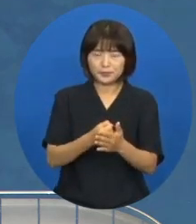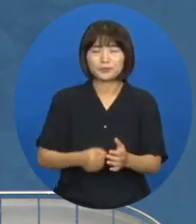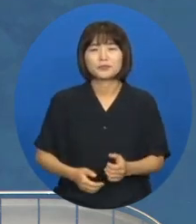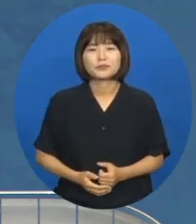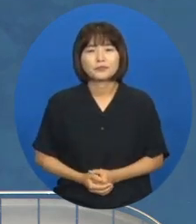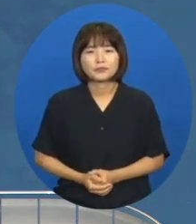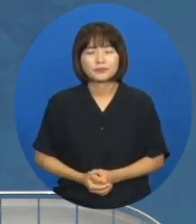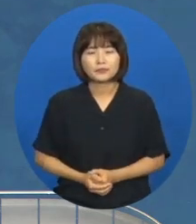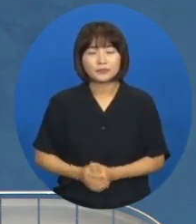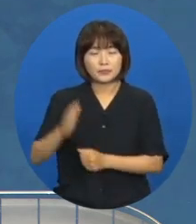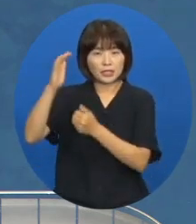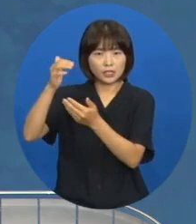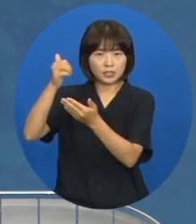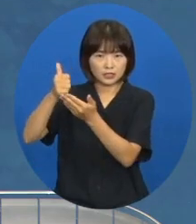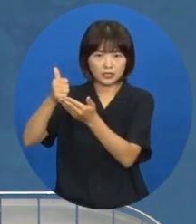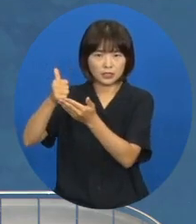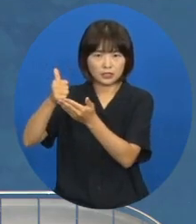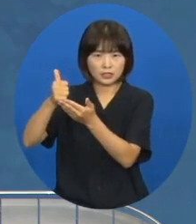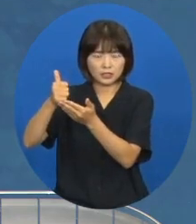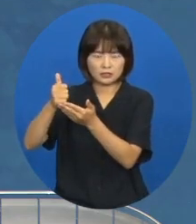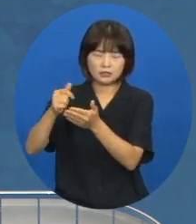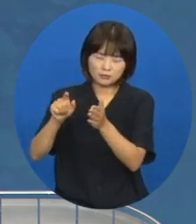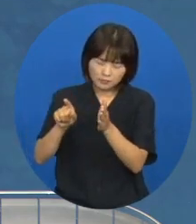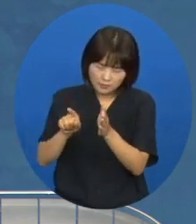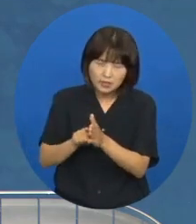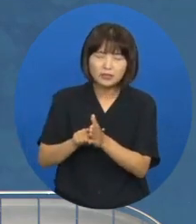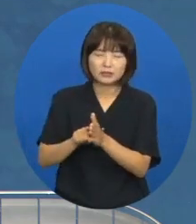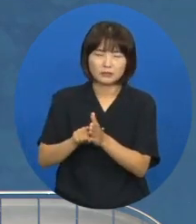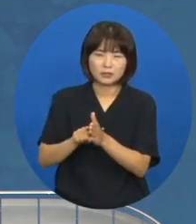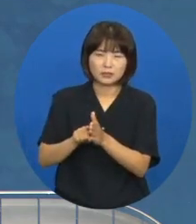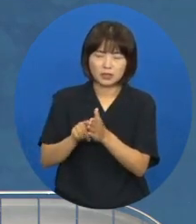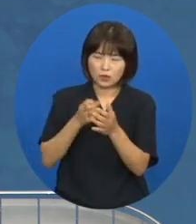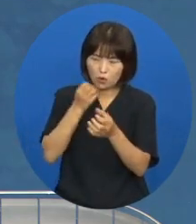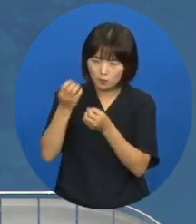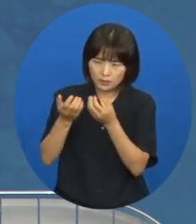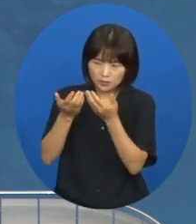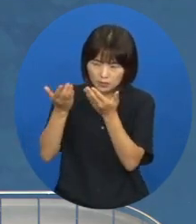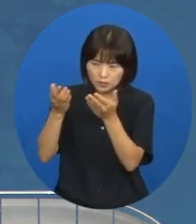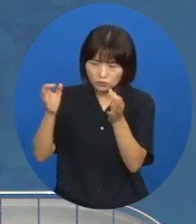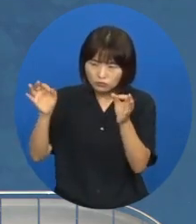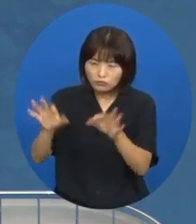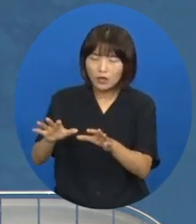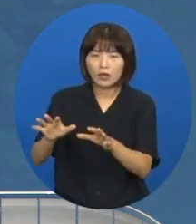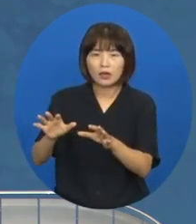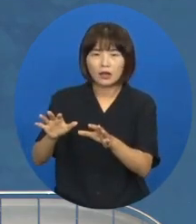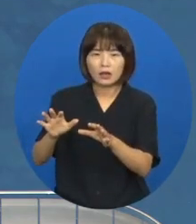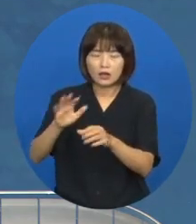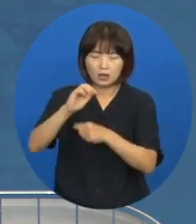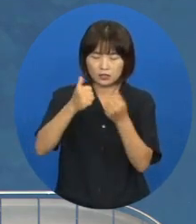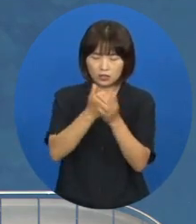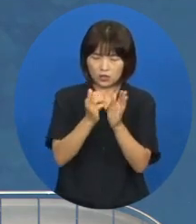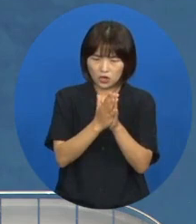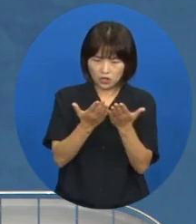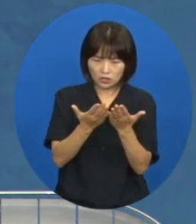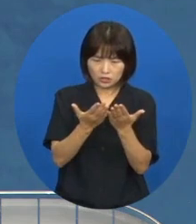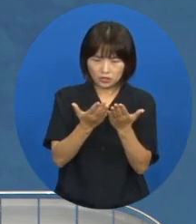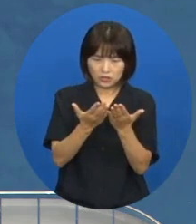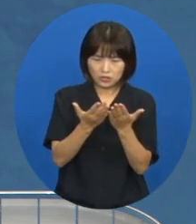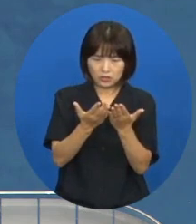결단하고 하나님 믿겠습니다, 그렇게 고백하는 순간에 성경책을